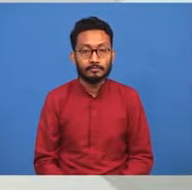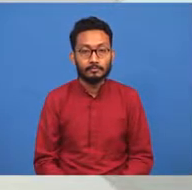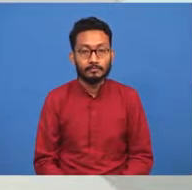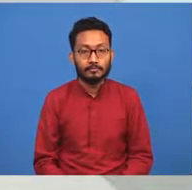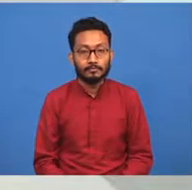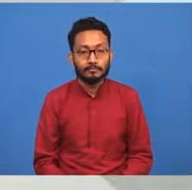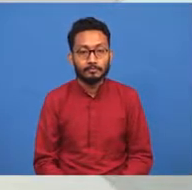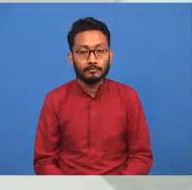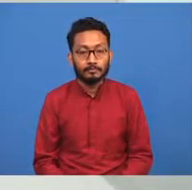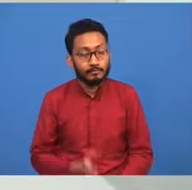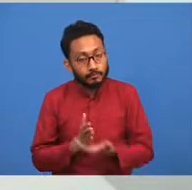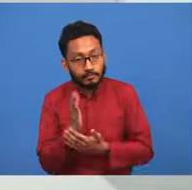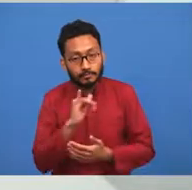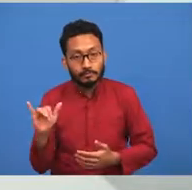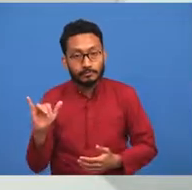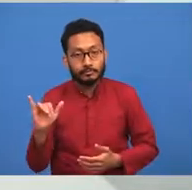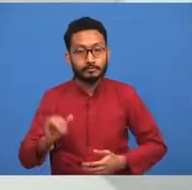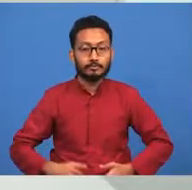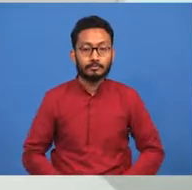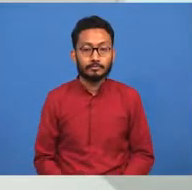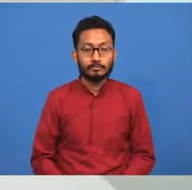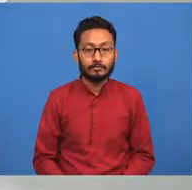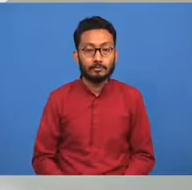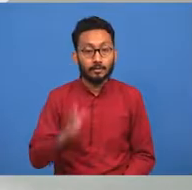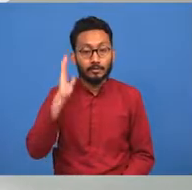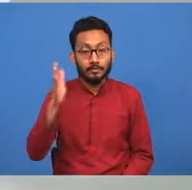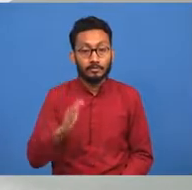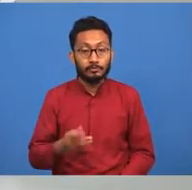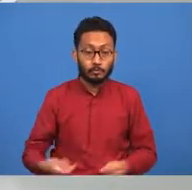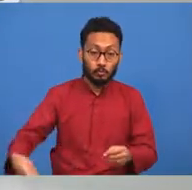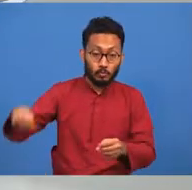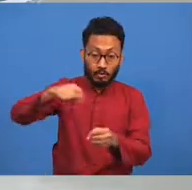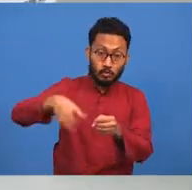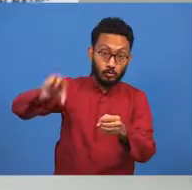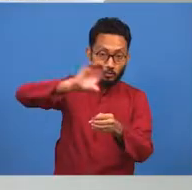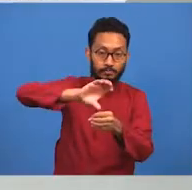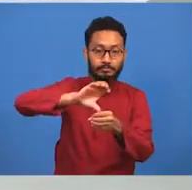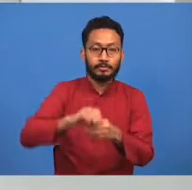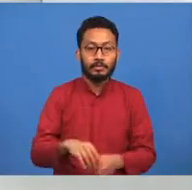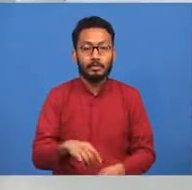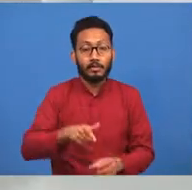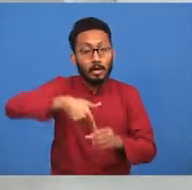Okey, seterusnya kita akan tuang pula larutan